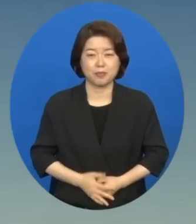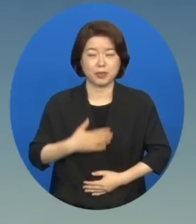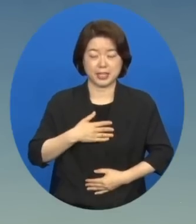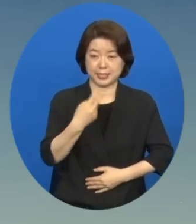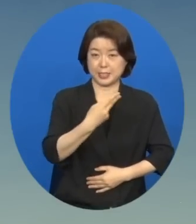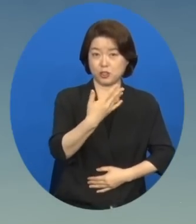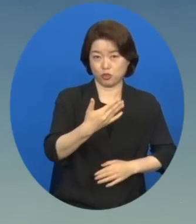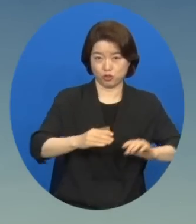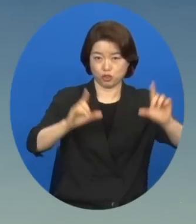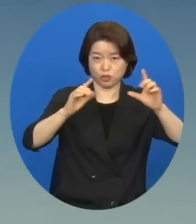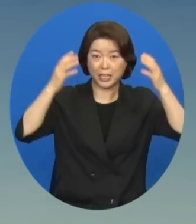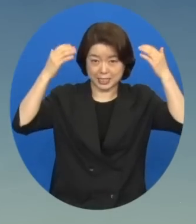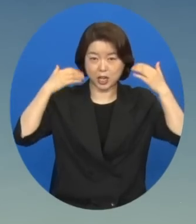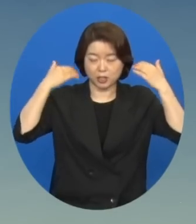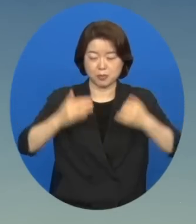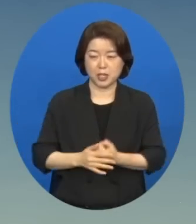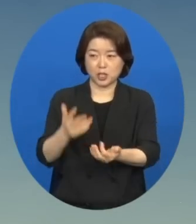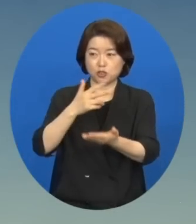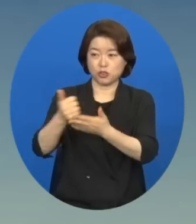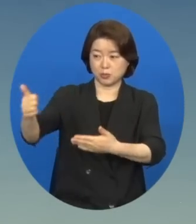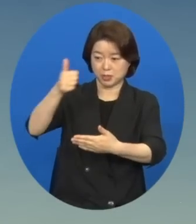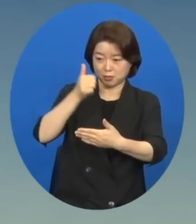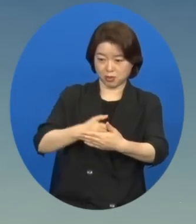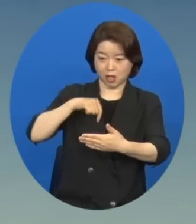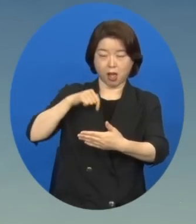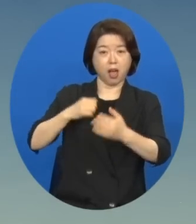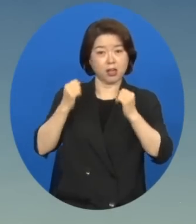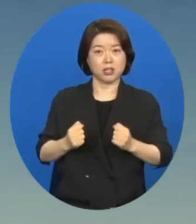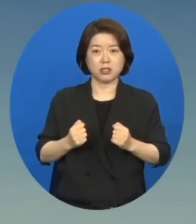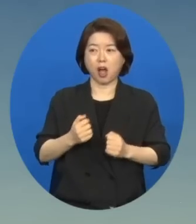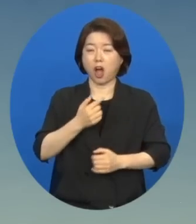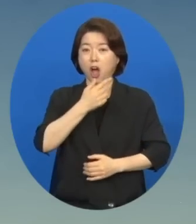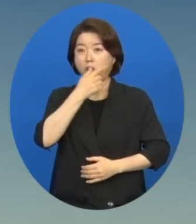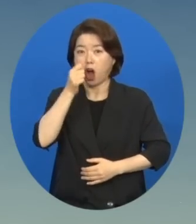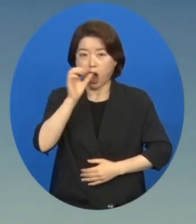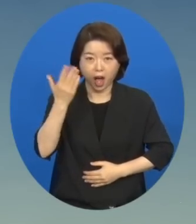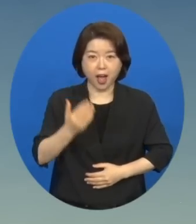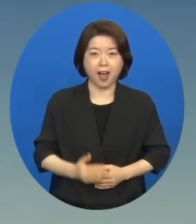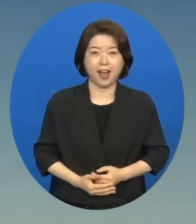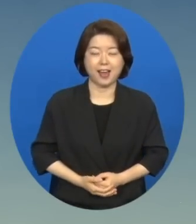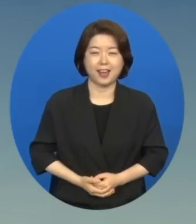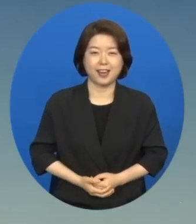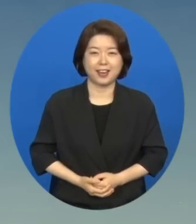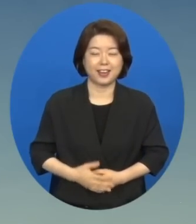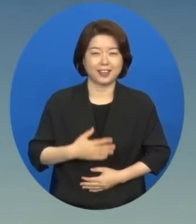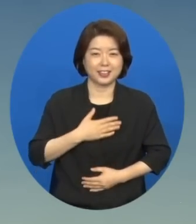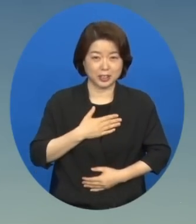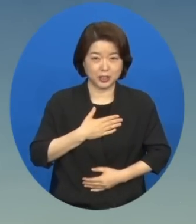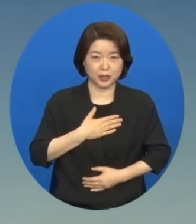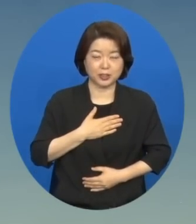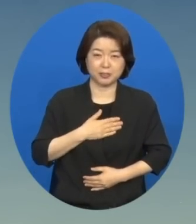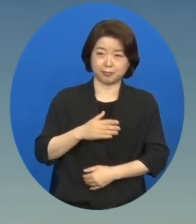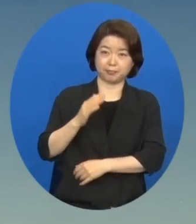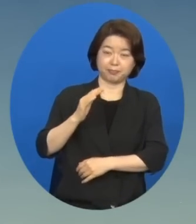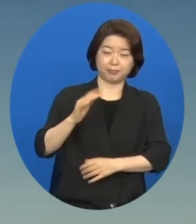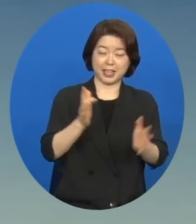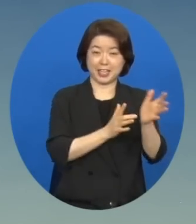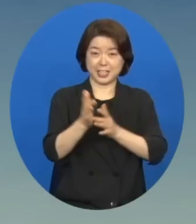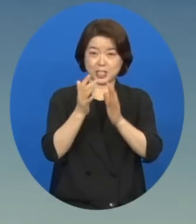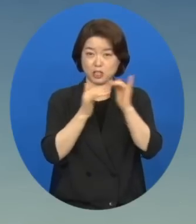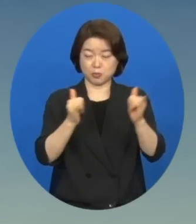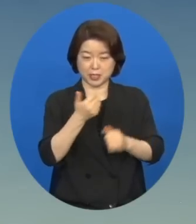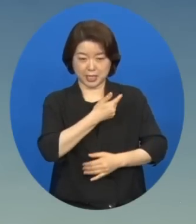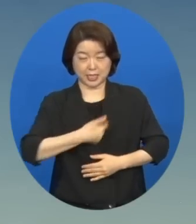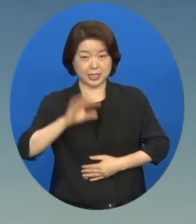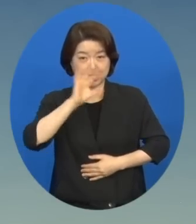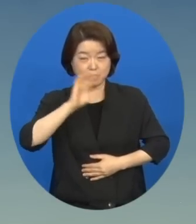여름에 주님이 내 안에 계시구나 이걸 알게 됐어요. 저는 세미나 예수님의 사람